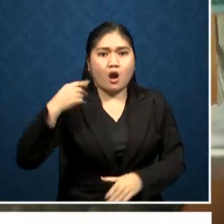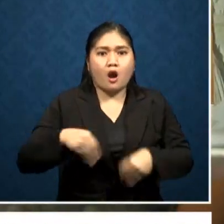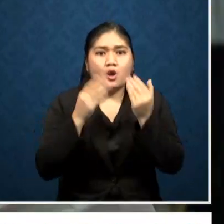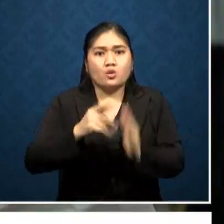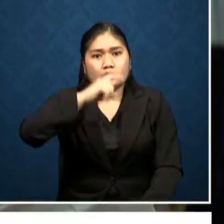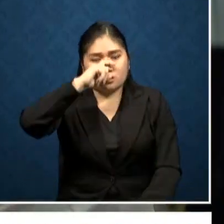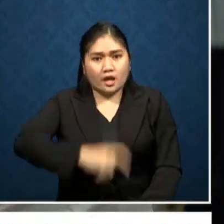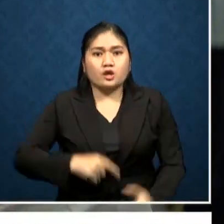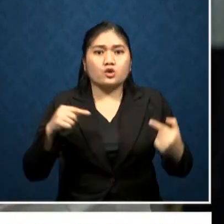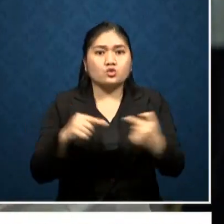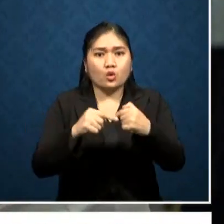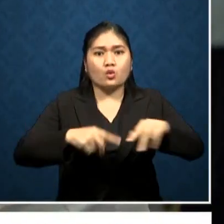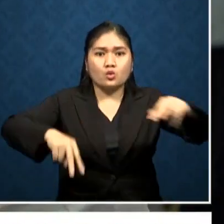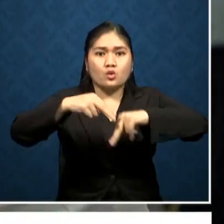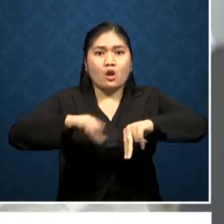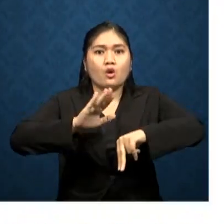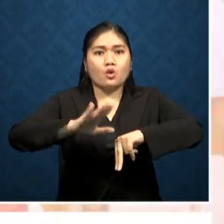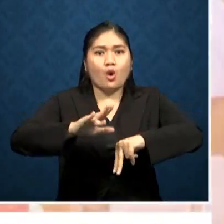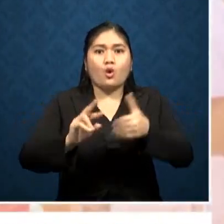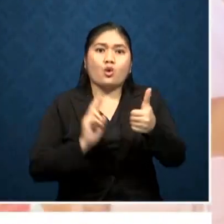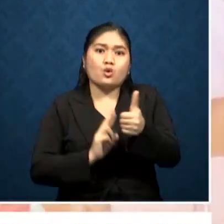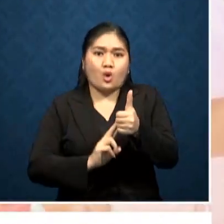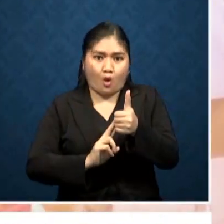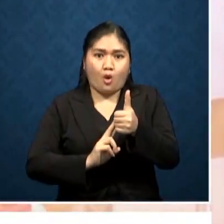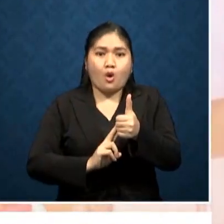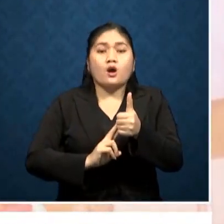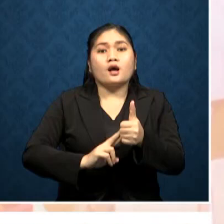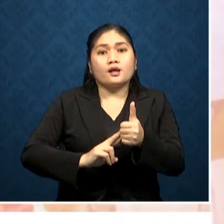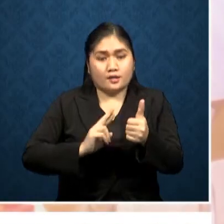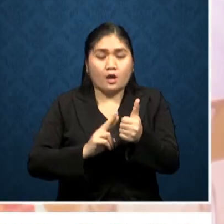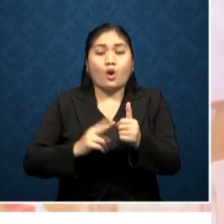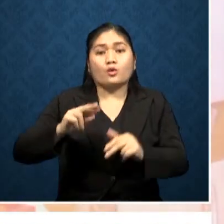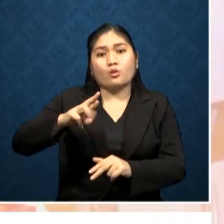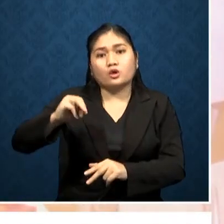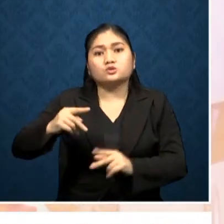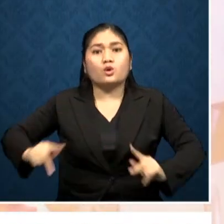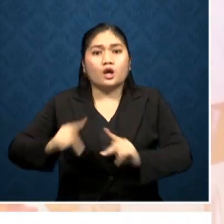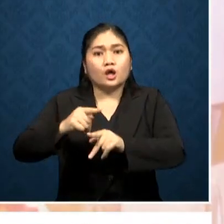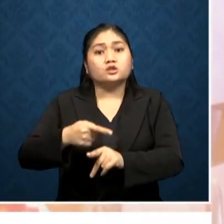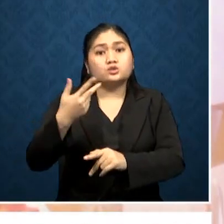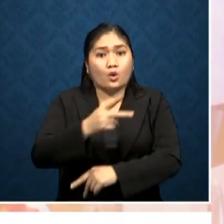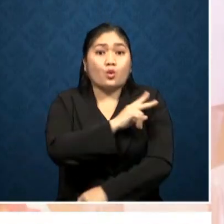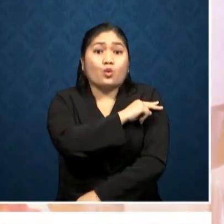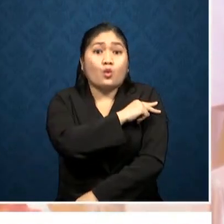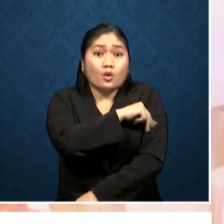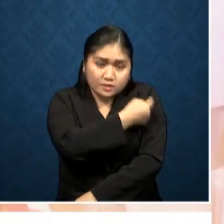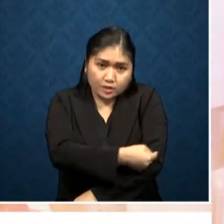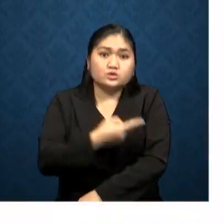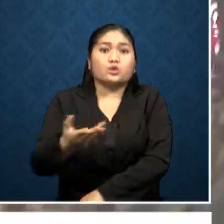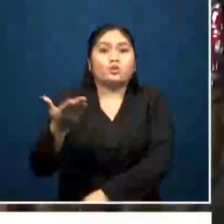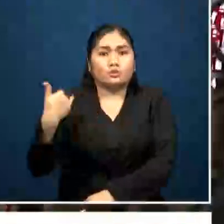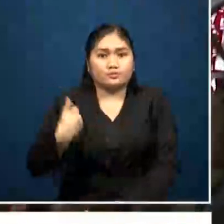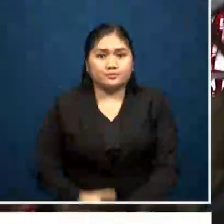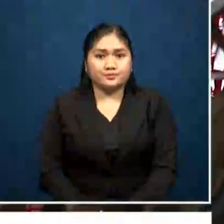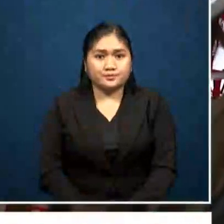คนไทยภายใต้กรมกบของรองนายอรัฐมนตรีและรัฐมนตรีว่าการกระโรงสาธารณาสุข อนุทิน ชาวิรากูล